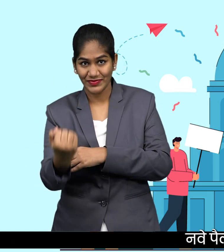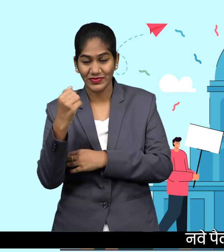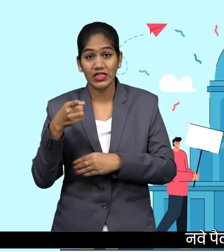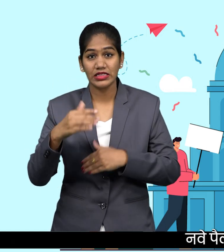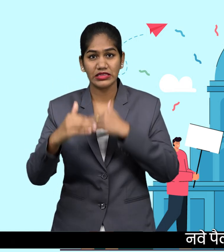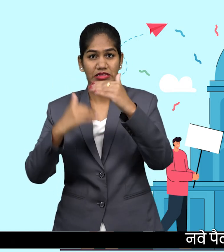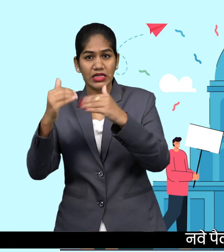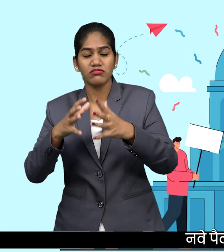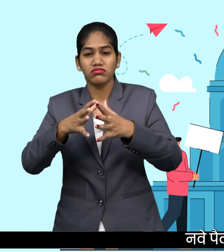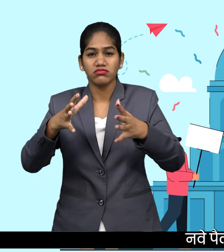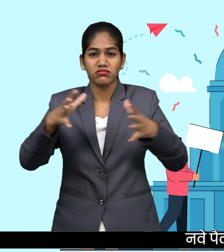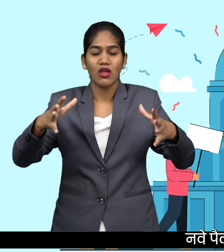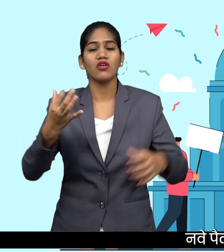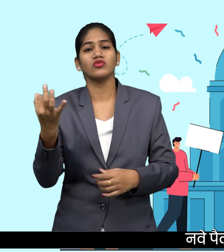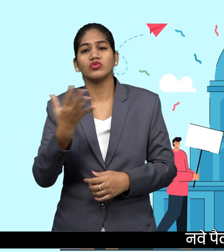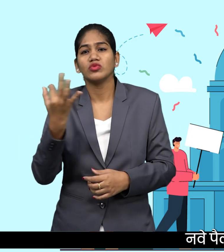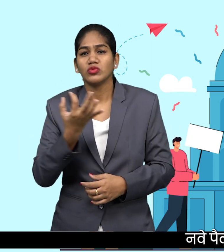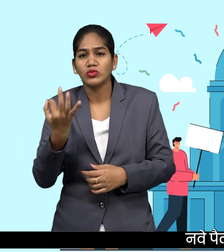नवे पैलू विकसित झाले आहेत.